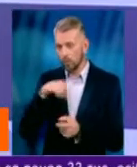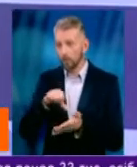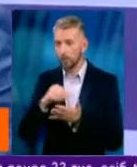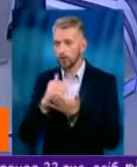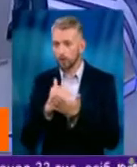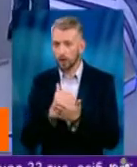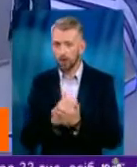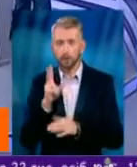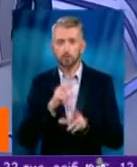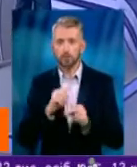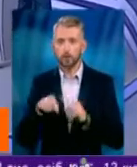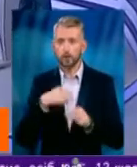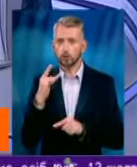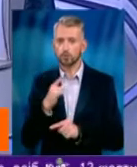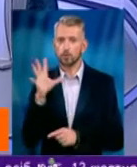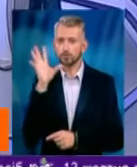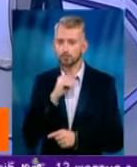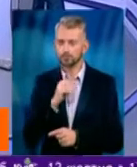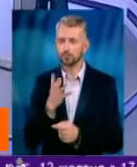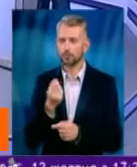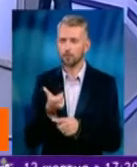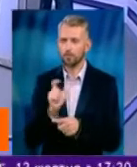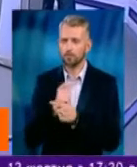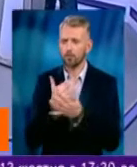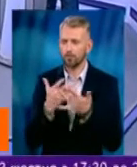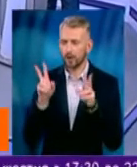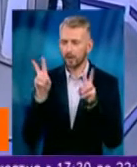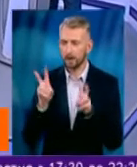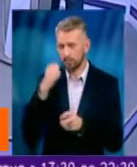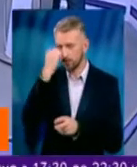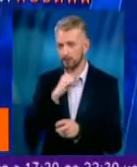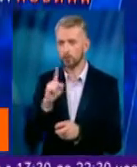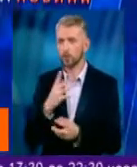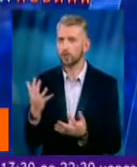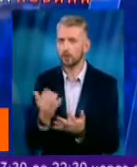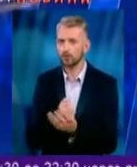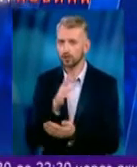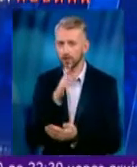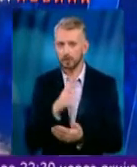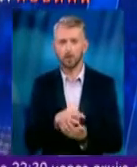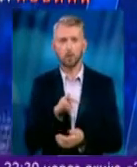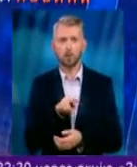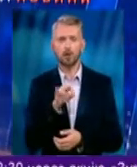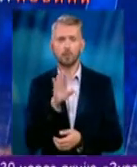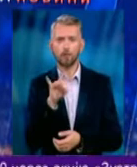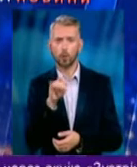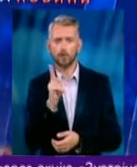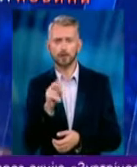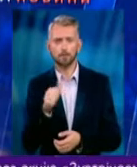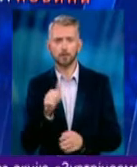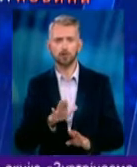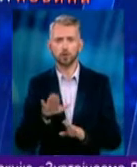програмі. Сподіваюся, наступного разу зможемо охопити ще більший спектр тем. Спасибі, що знайшли час. Микола Поворозник, перший заступник